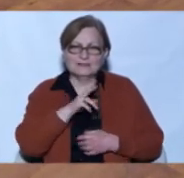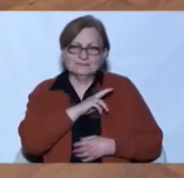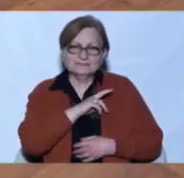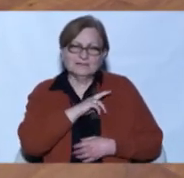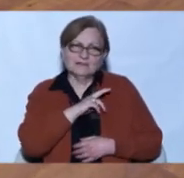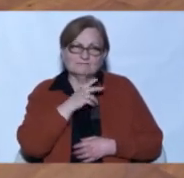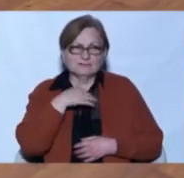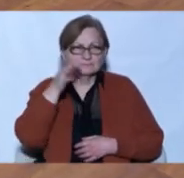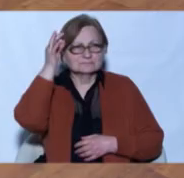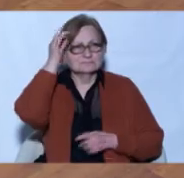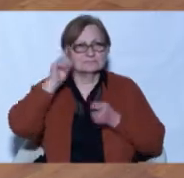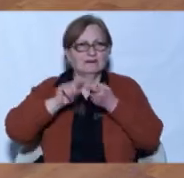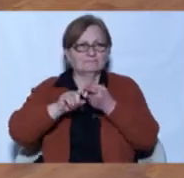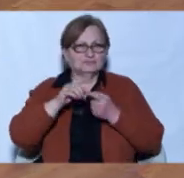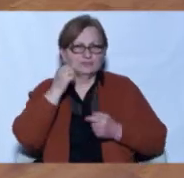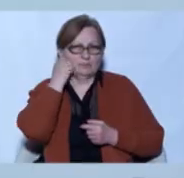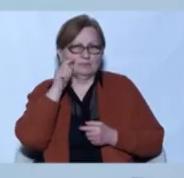სიყვარულს.